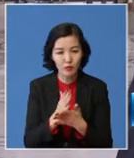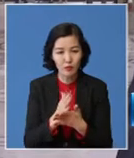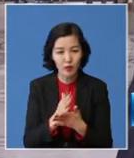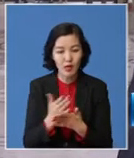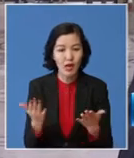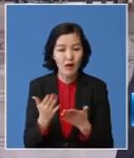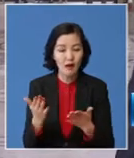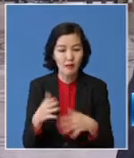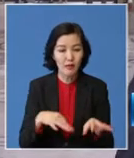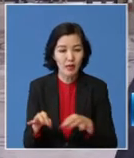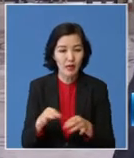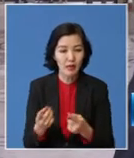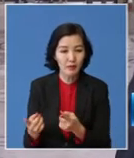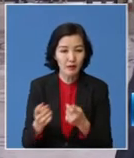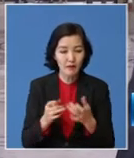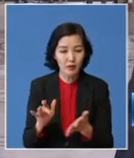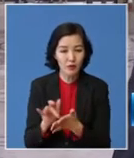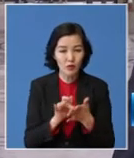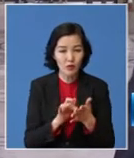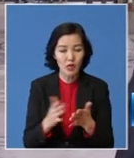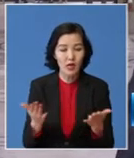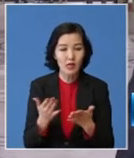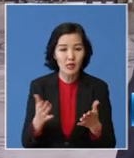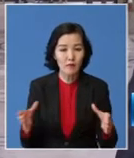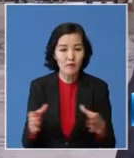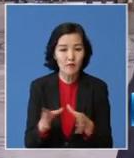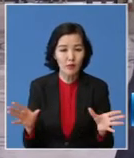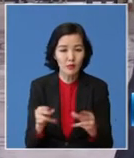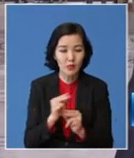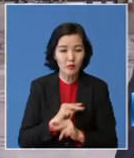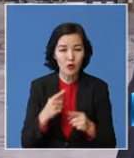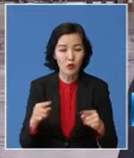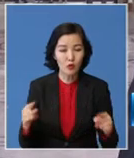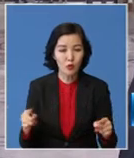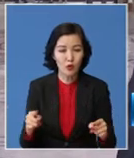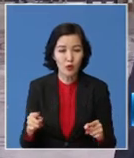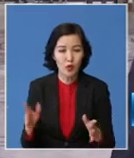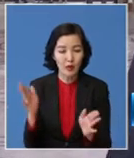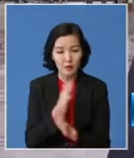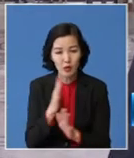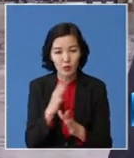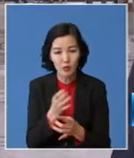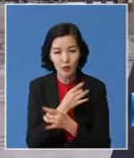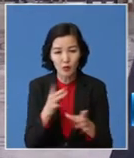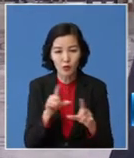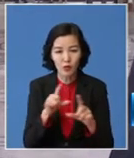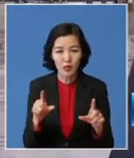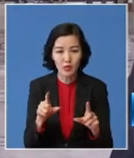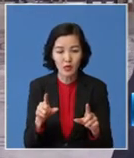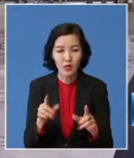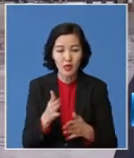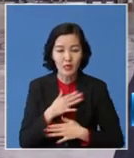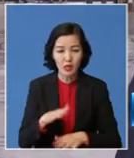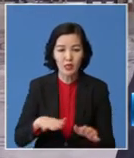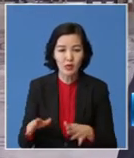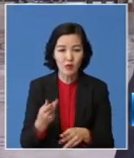проект, как привлекать туристов, с какими турфирмами работать и многое другое. Наряду с природными и культурными объектами наш край очень богат и в